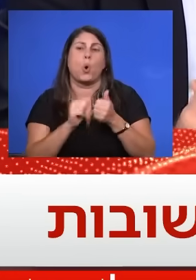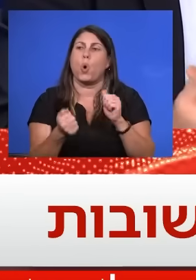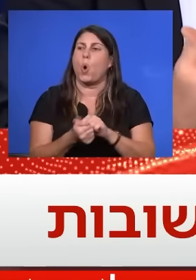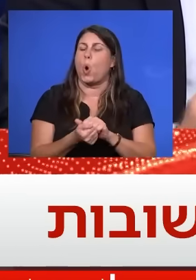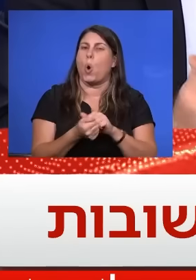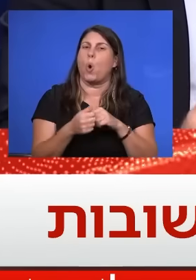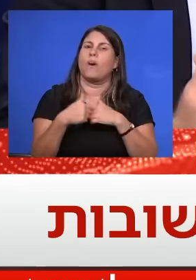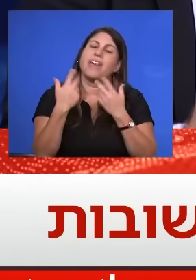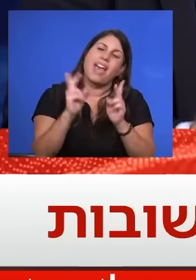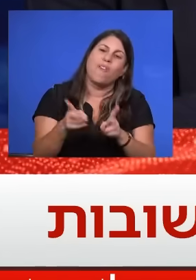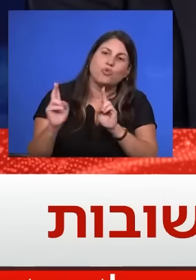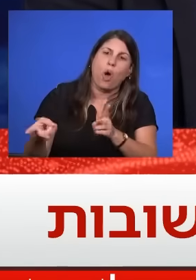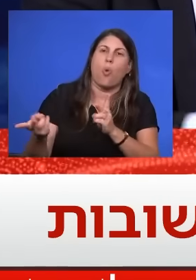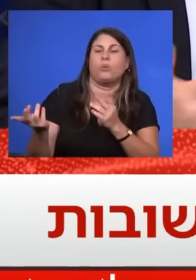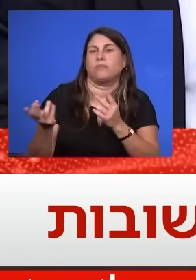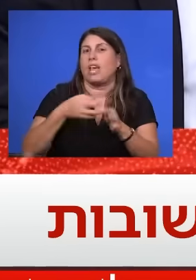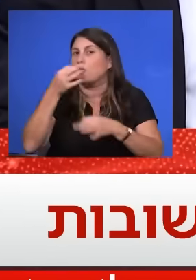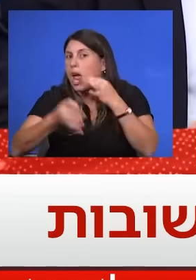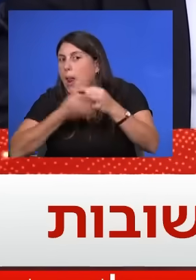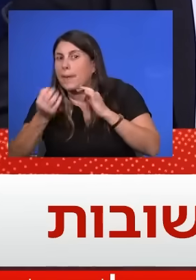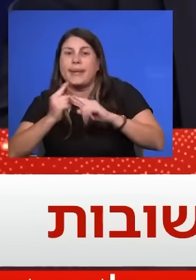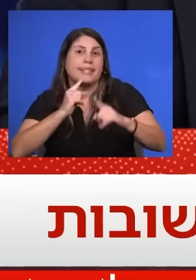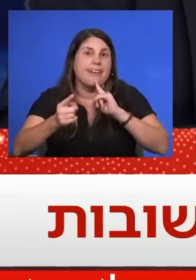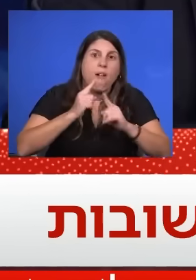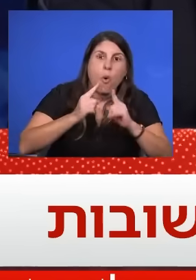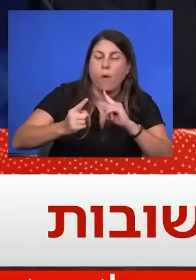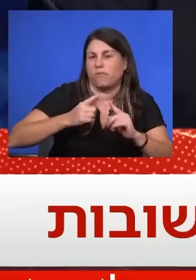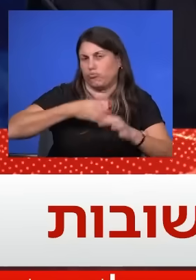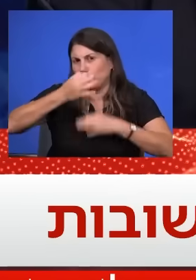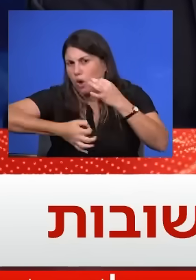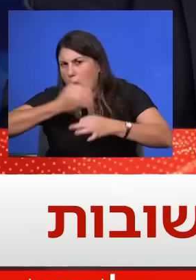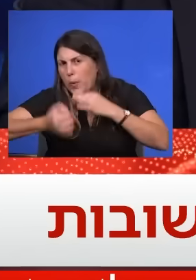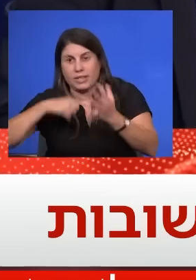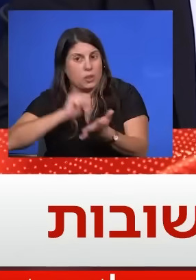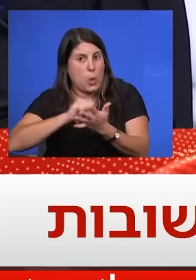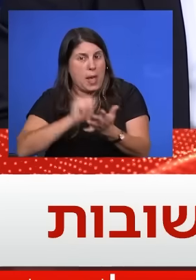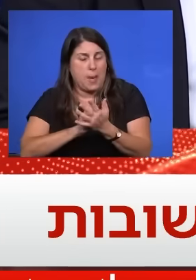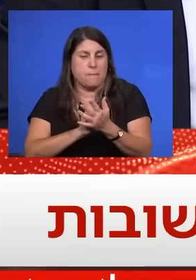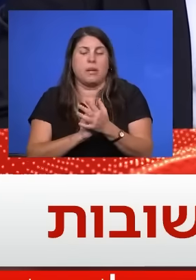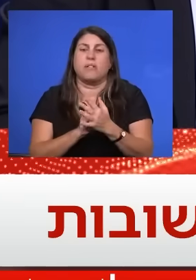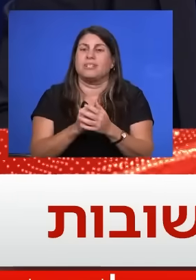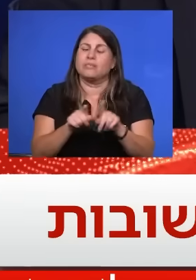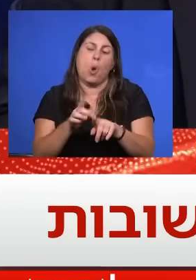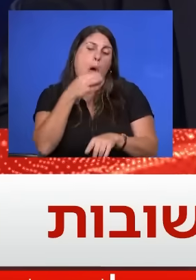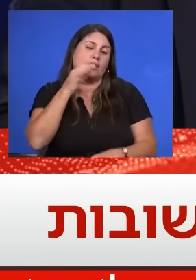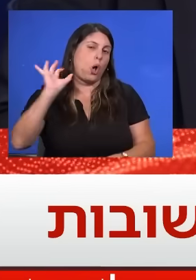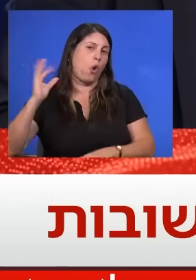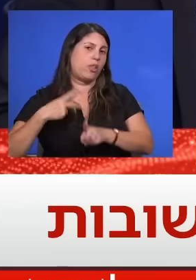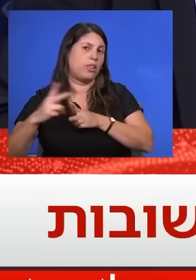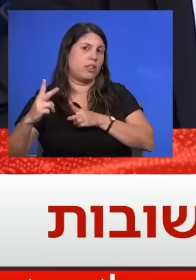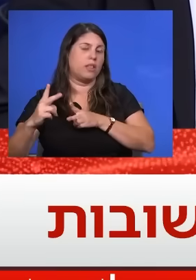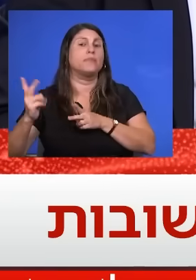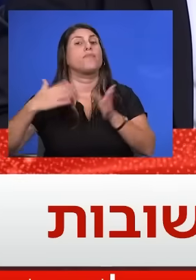שהן שאלות או דיאלוג עם הציבור, באמצעות שאלות של עיתונאים, הצהרות חד צדדיות, מרביתם, כמעט כולם,